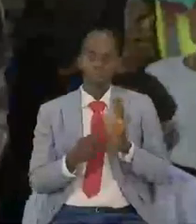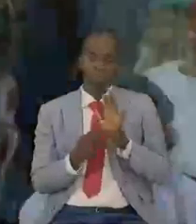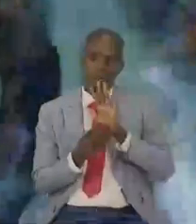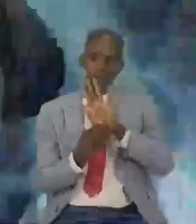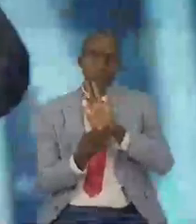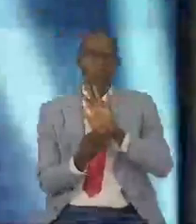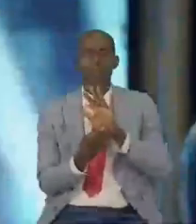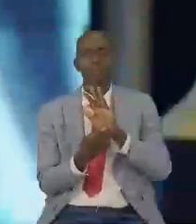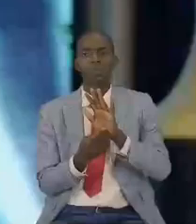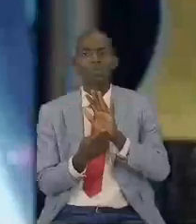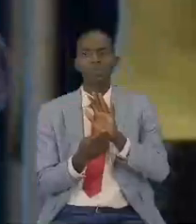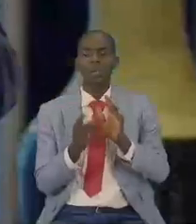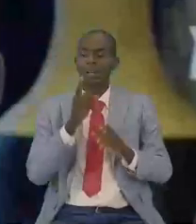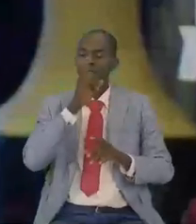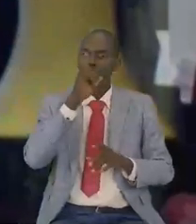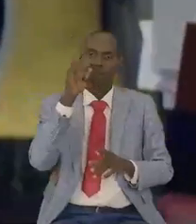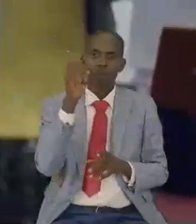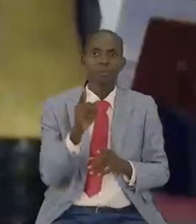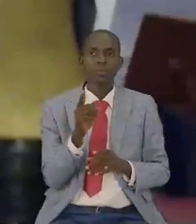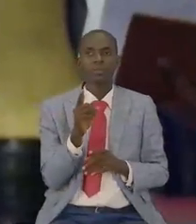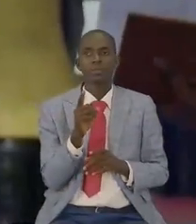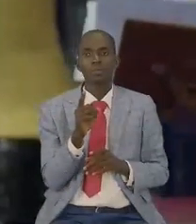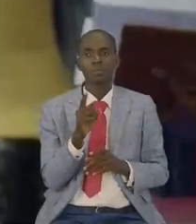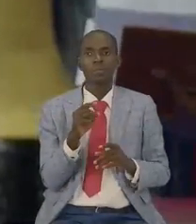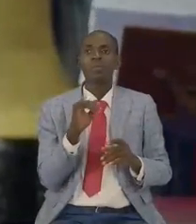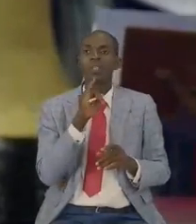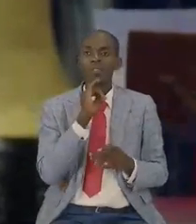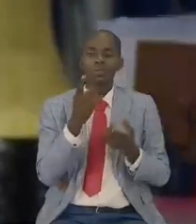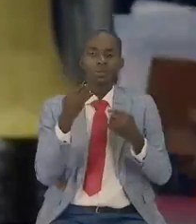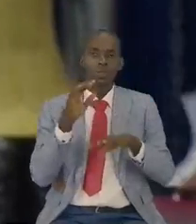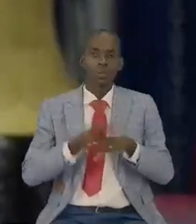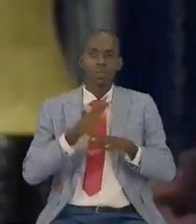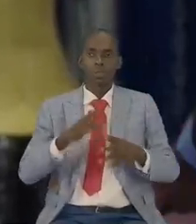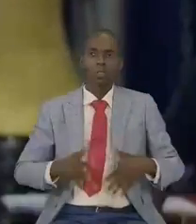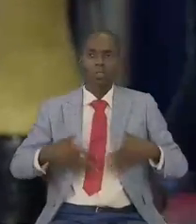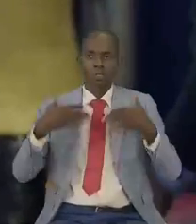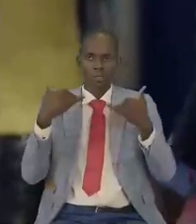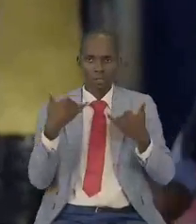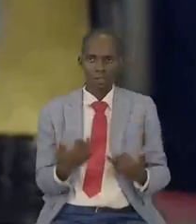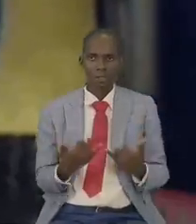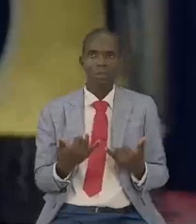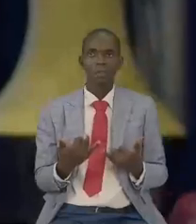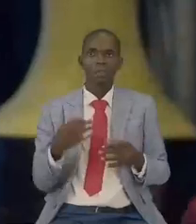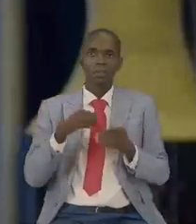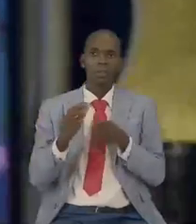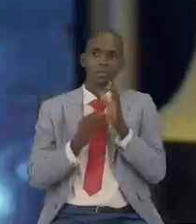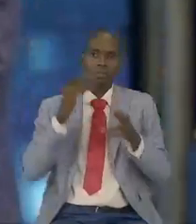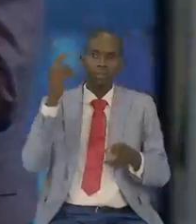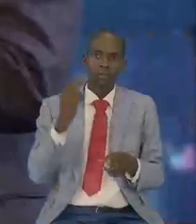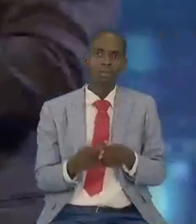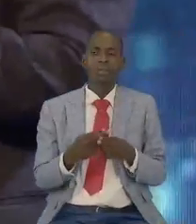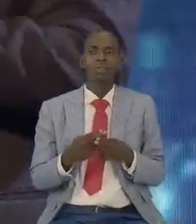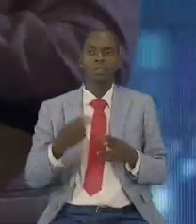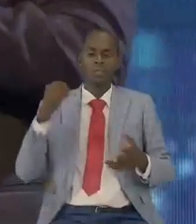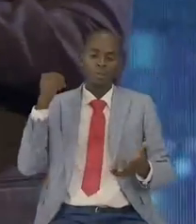Démonstration. Assurance. Ça vient pour ta vie maintenant au nom de